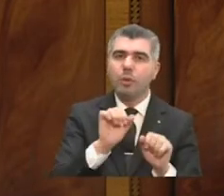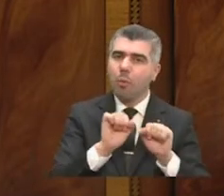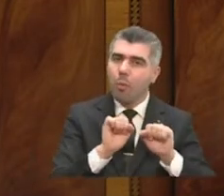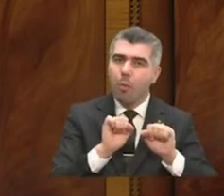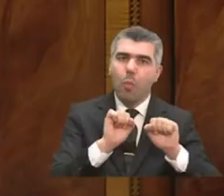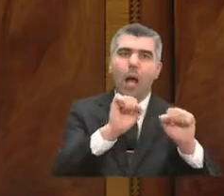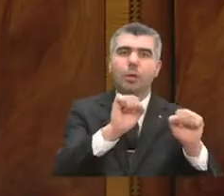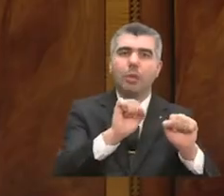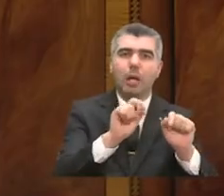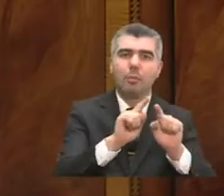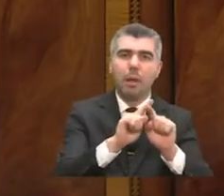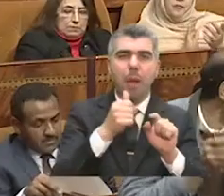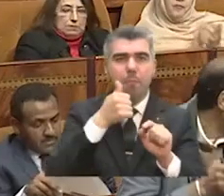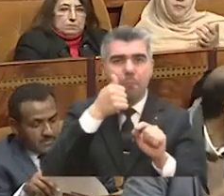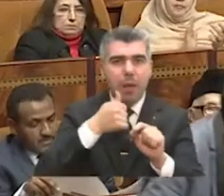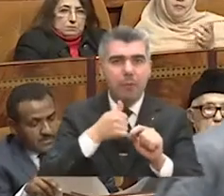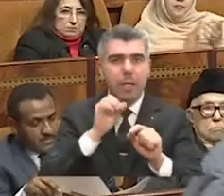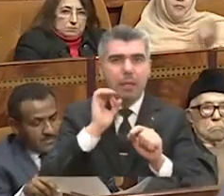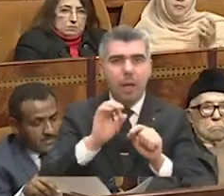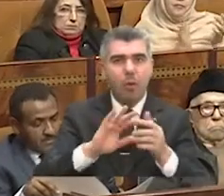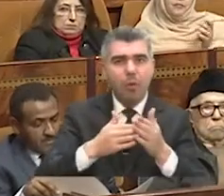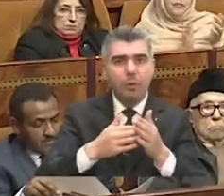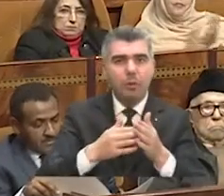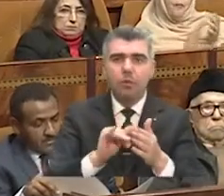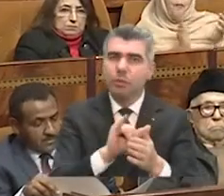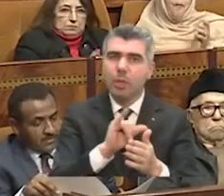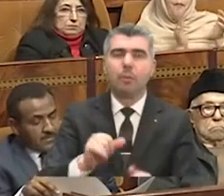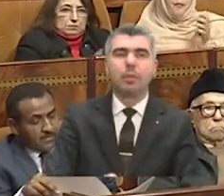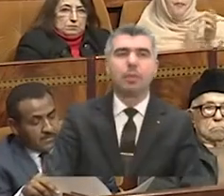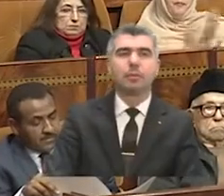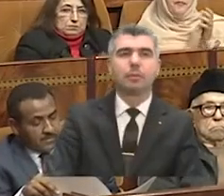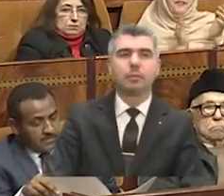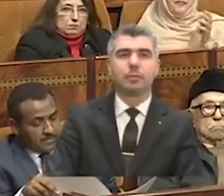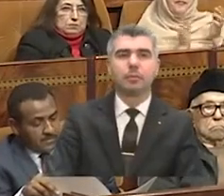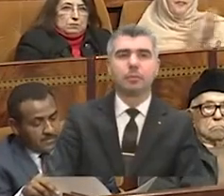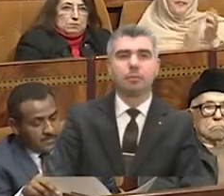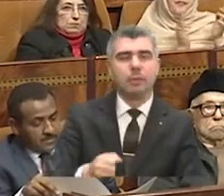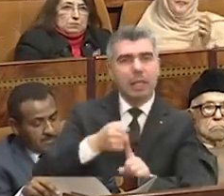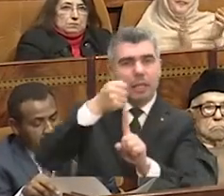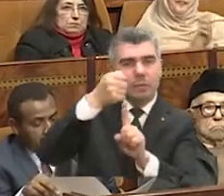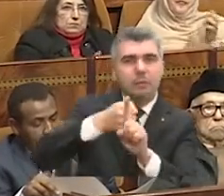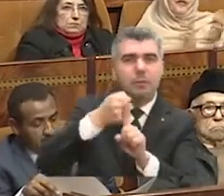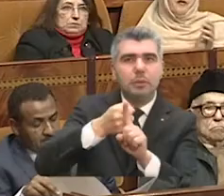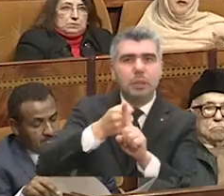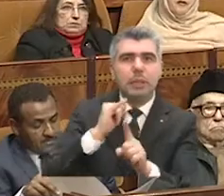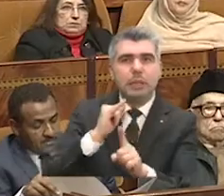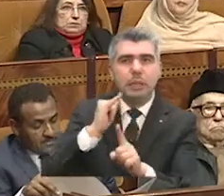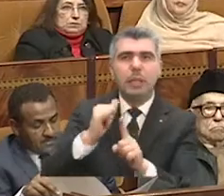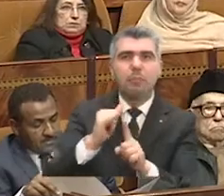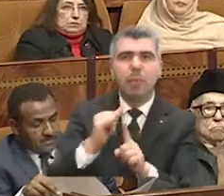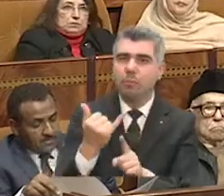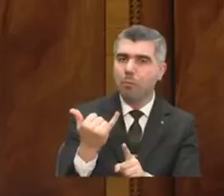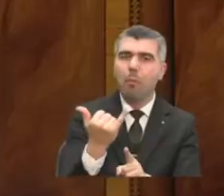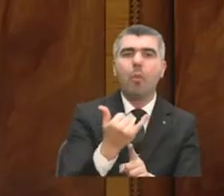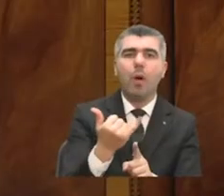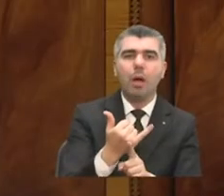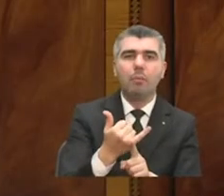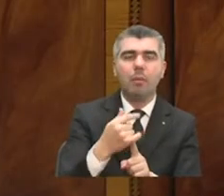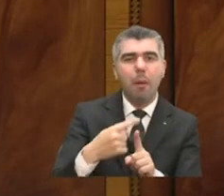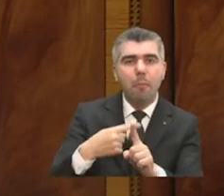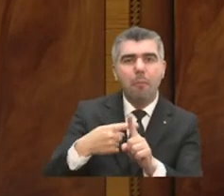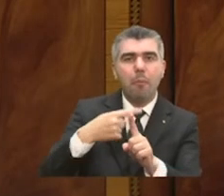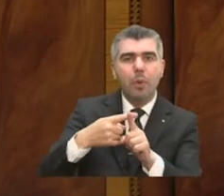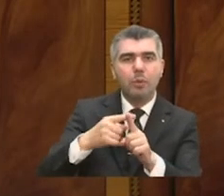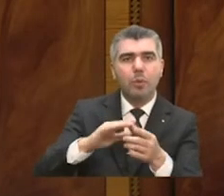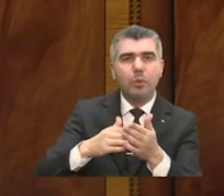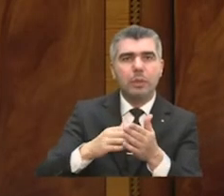à résister, à faire face à toutes les manœuvres et que le Maroc va